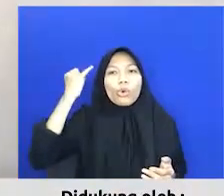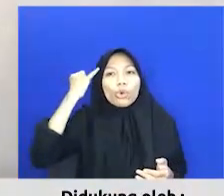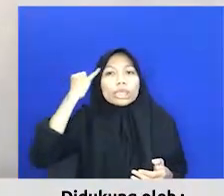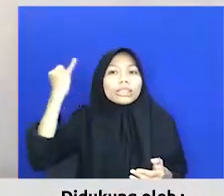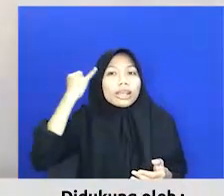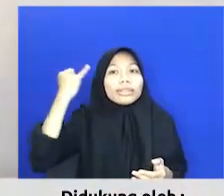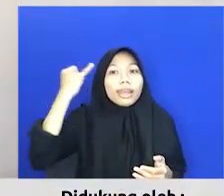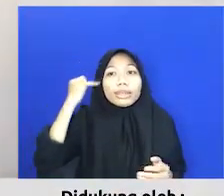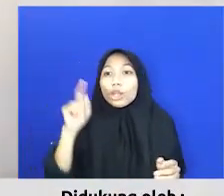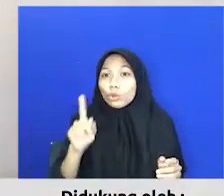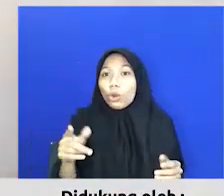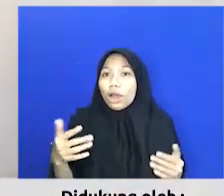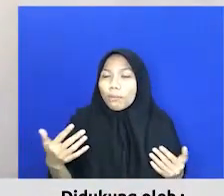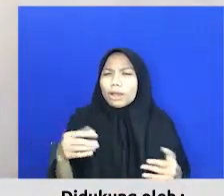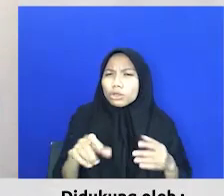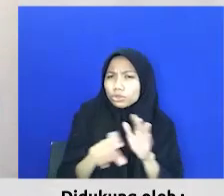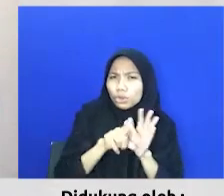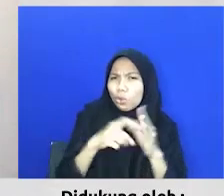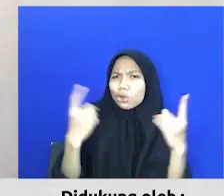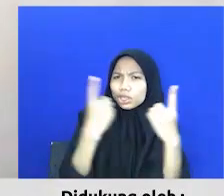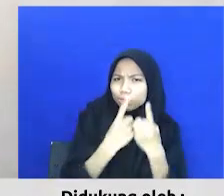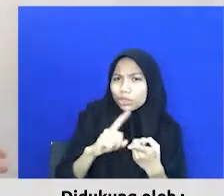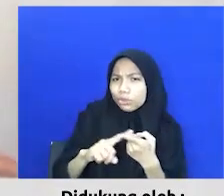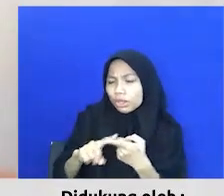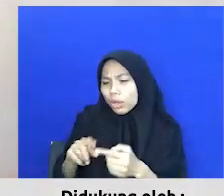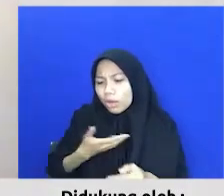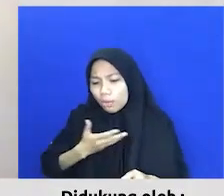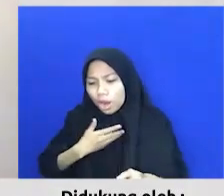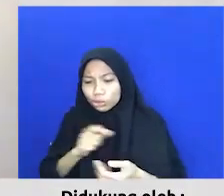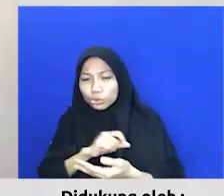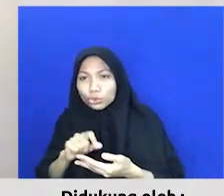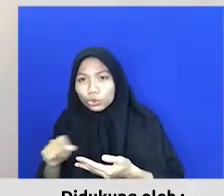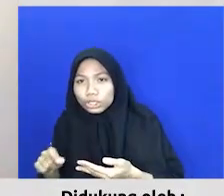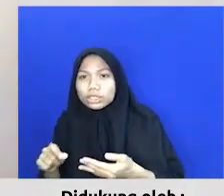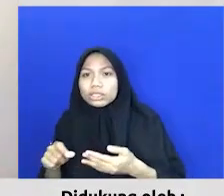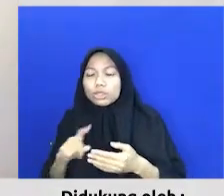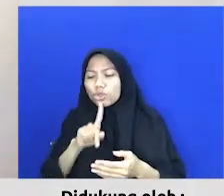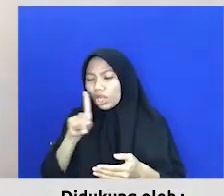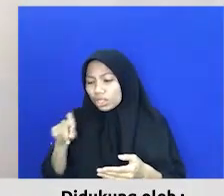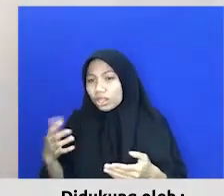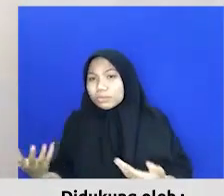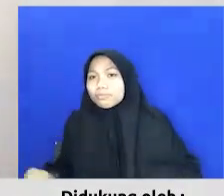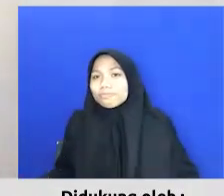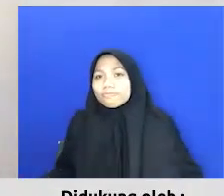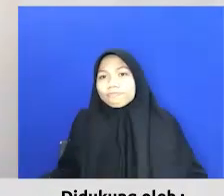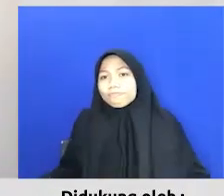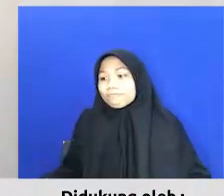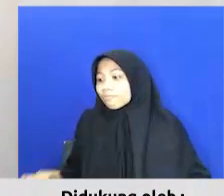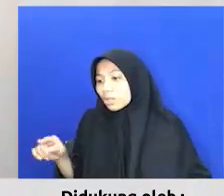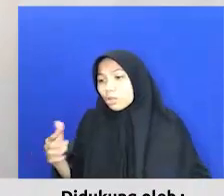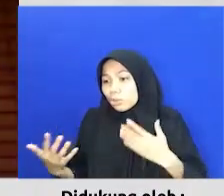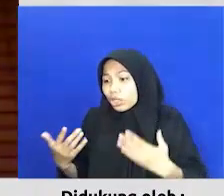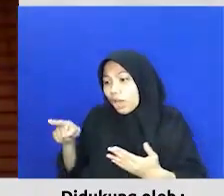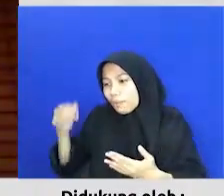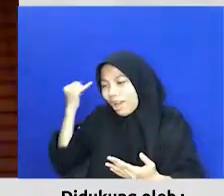seperti kata Aris, medium audiovisual gitu. Jadi eksplorasi bahasa visual ini sangat penting jadinya gitu, nggak perlu semua-semuanya jadi verbal